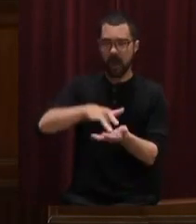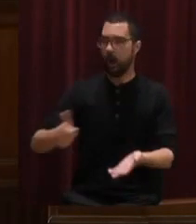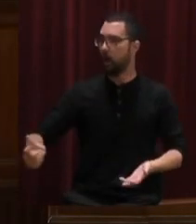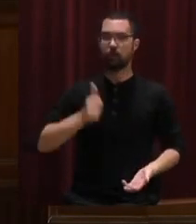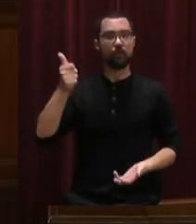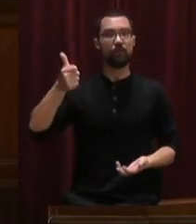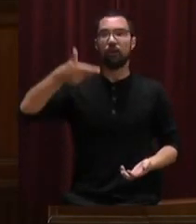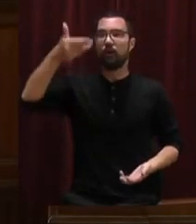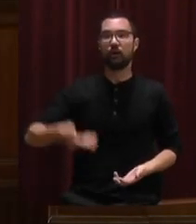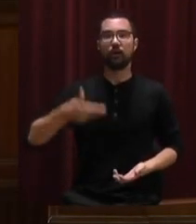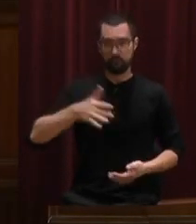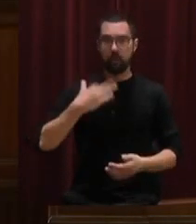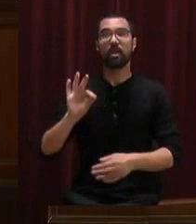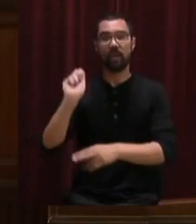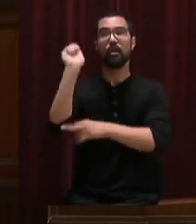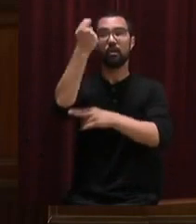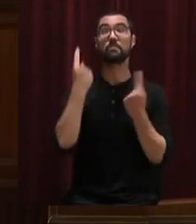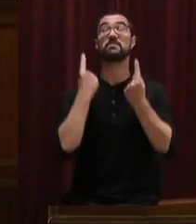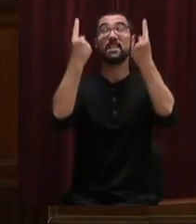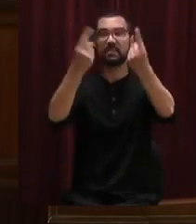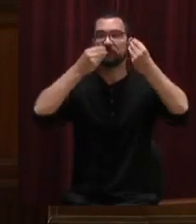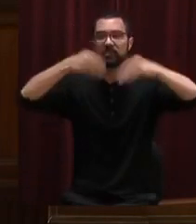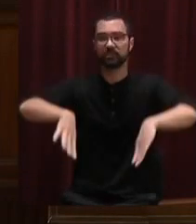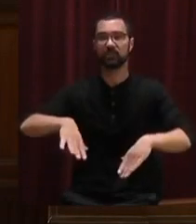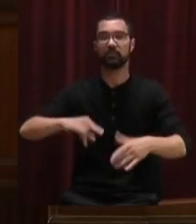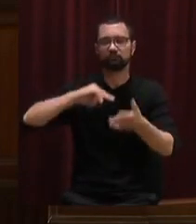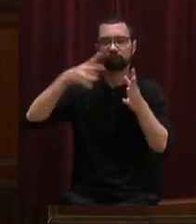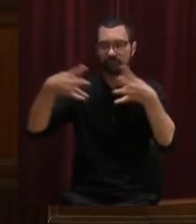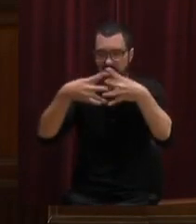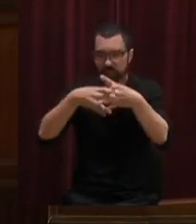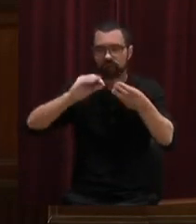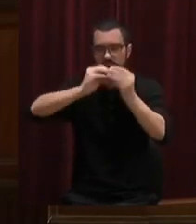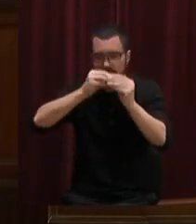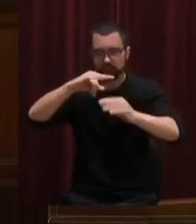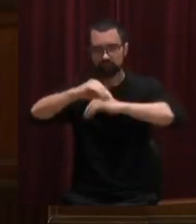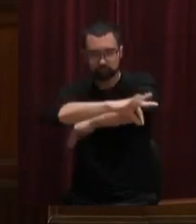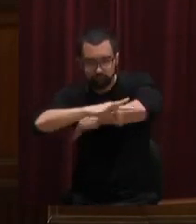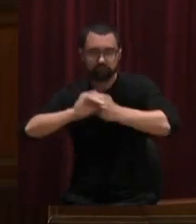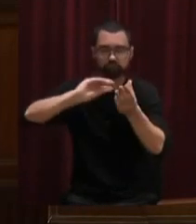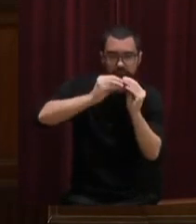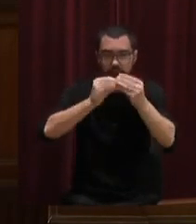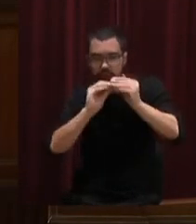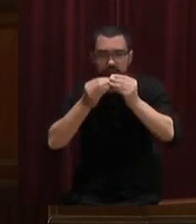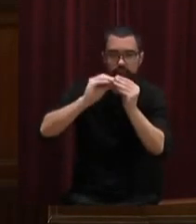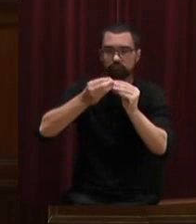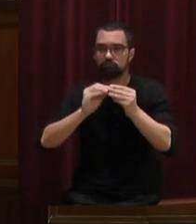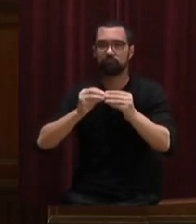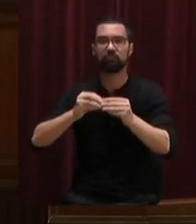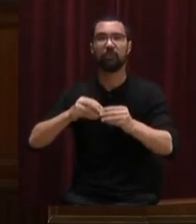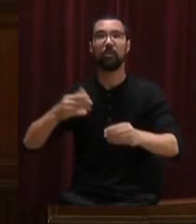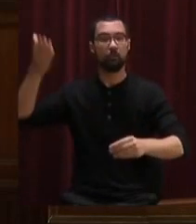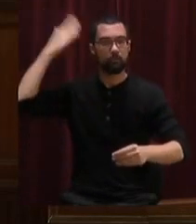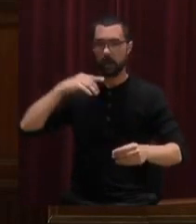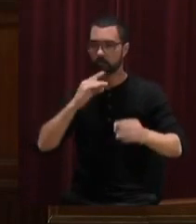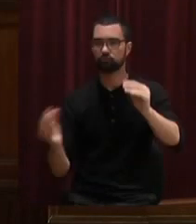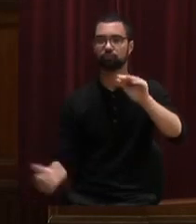aconseguir-ho. Per primera vegada, les infraestructures planificades durant una legislatura anterior superaran l'aturada d'un canvi de govern